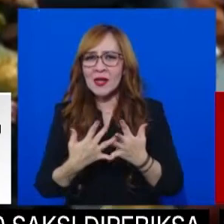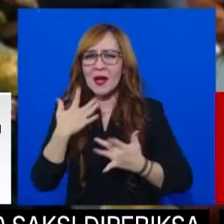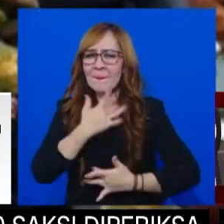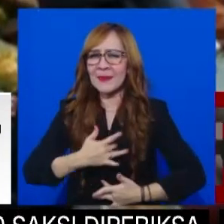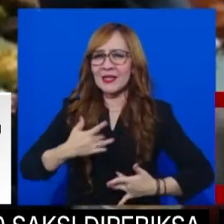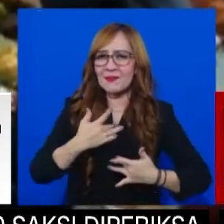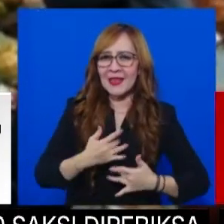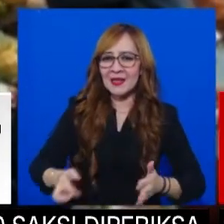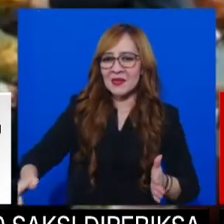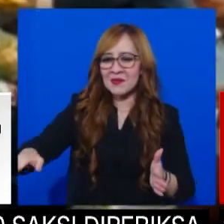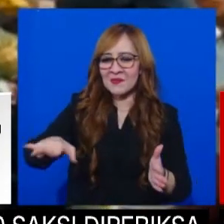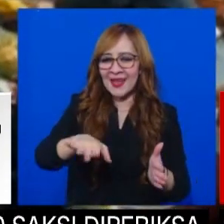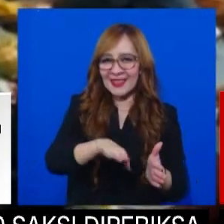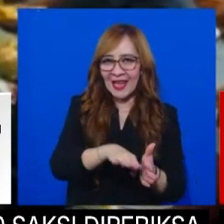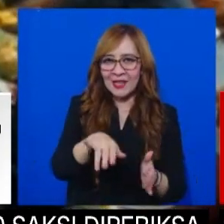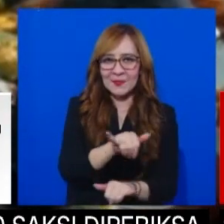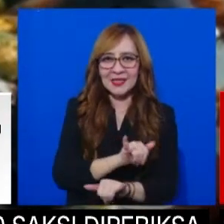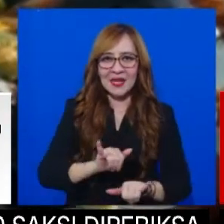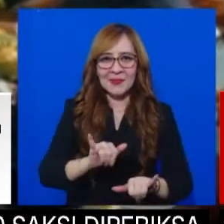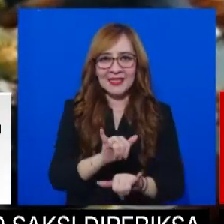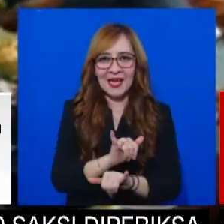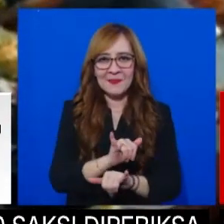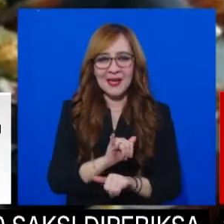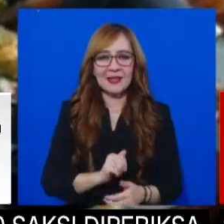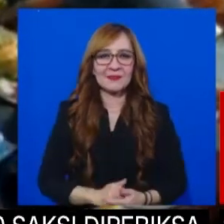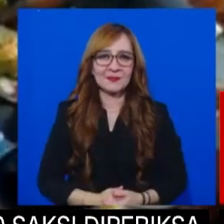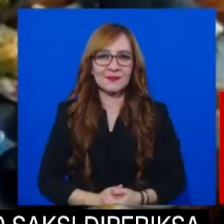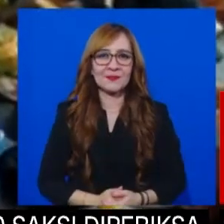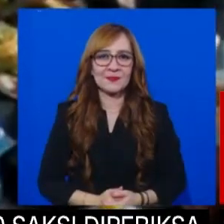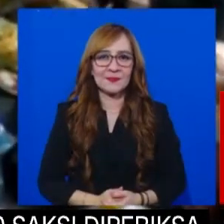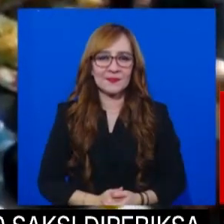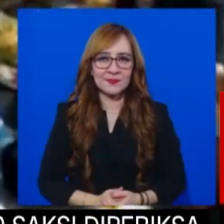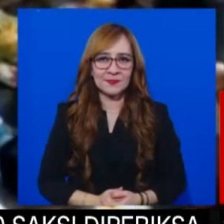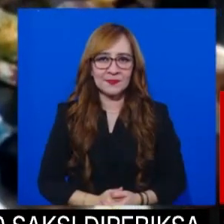Pantai Senggigi bersama-sama. Tim Liputan CNN Indonesia.